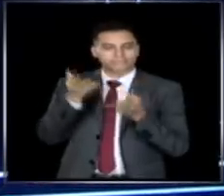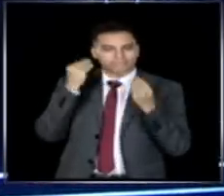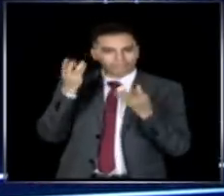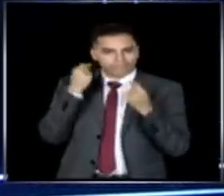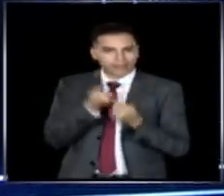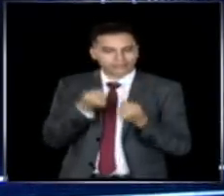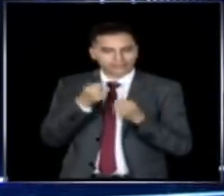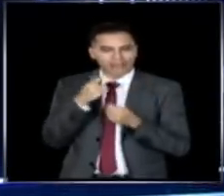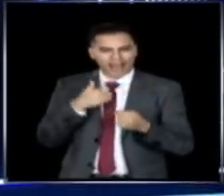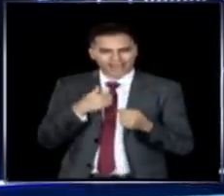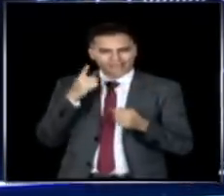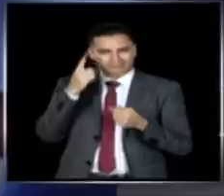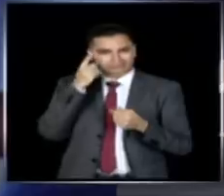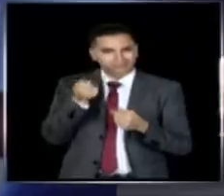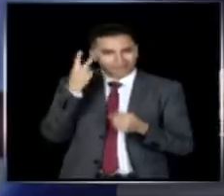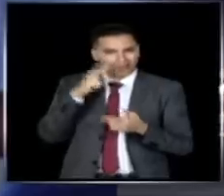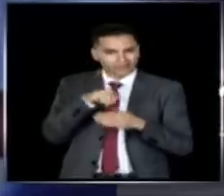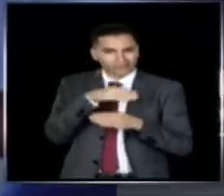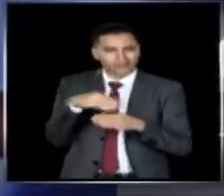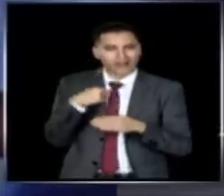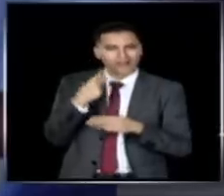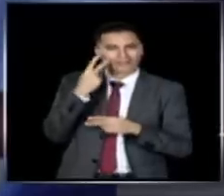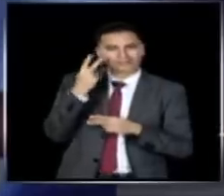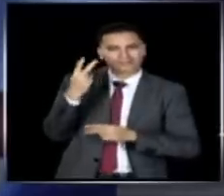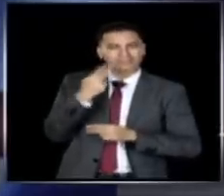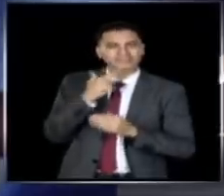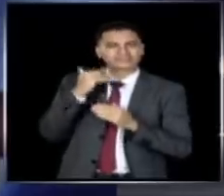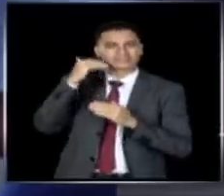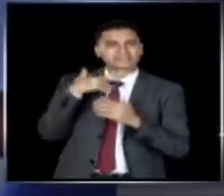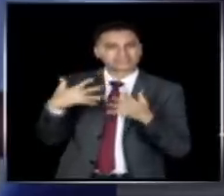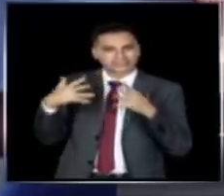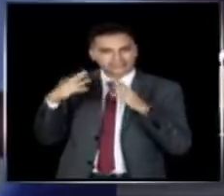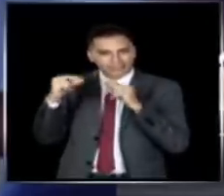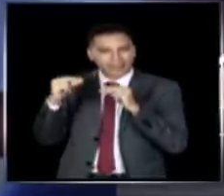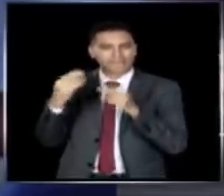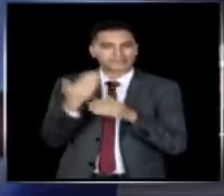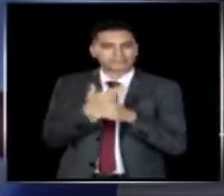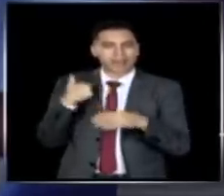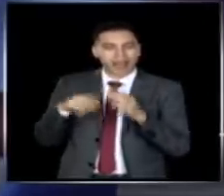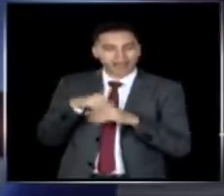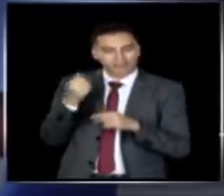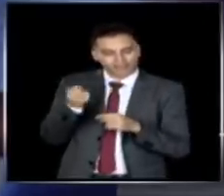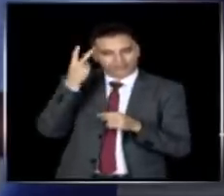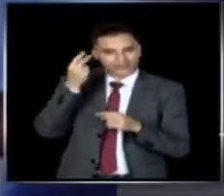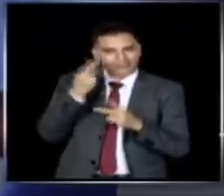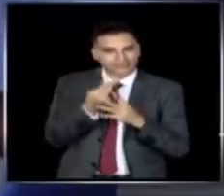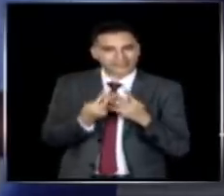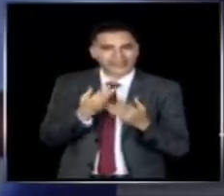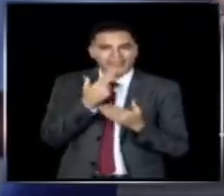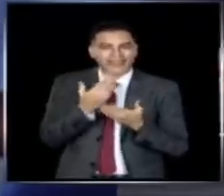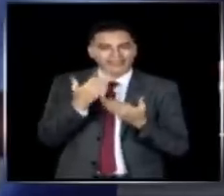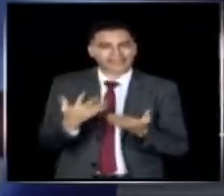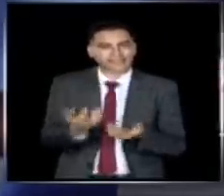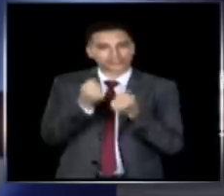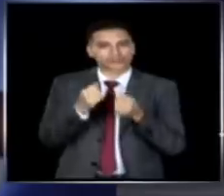ان دي حاجات لها اثر طويل، حاجات مستمره والناس مستفيده كل سنه، خير كتير قوي ويعني فرصه كبيره